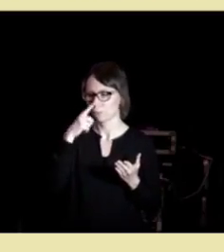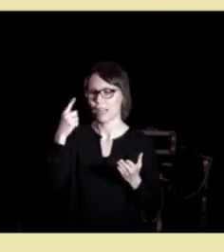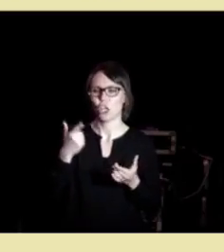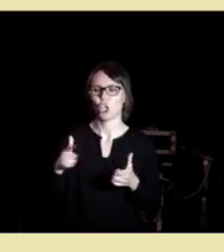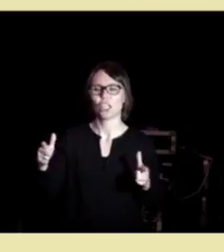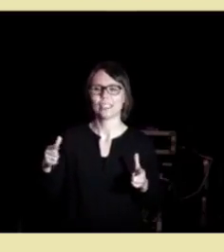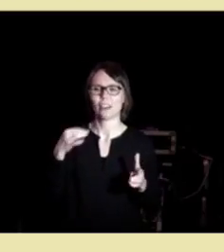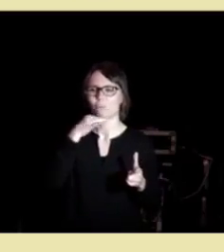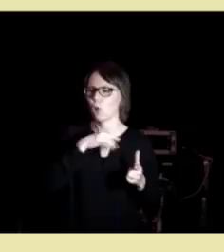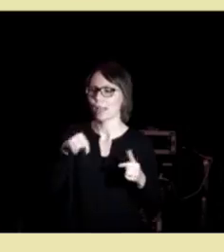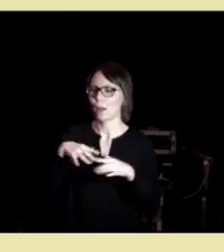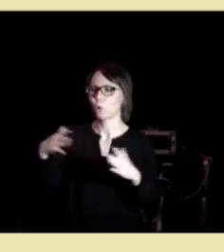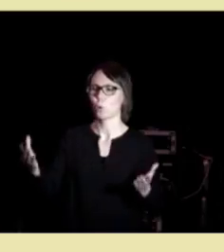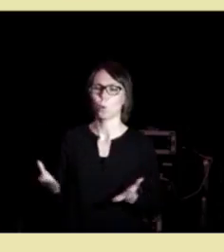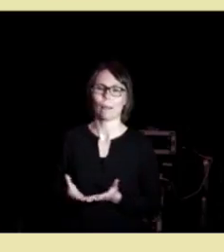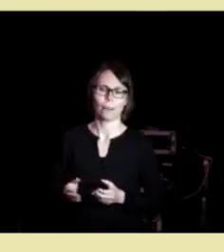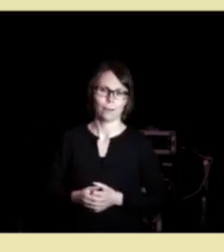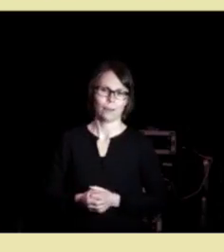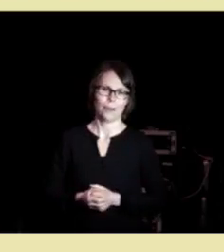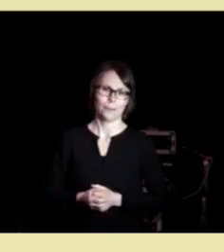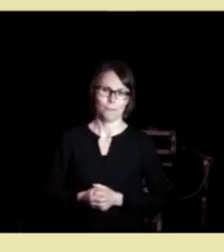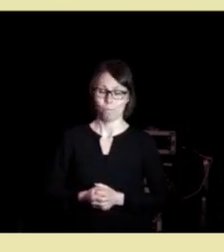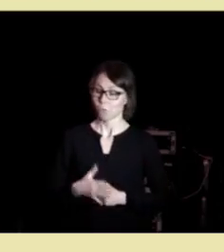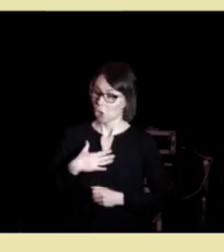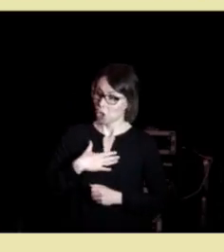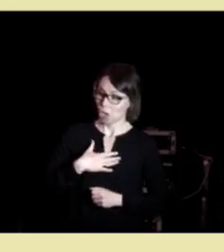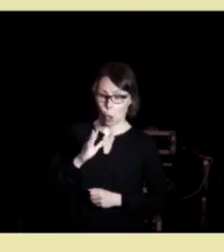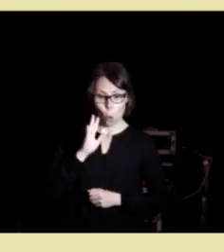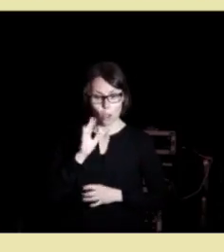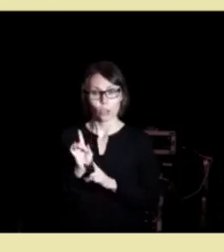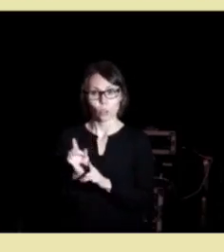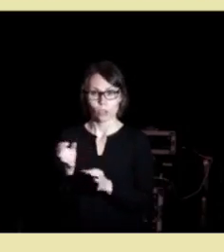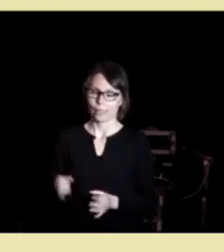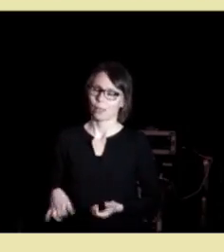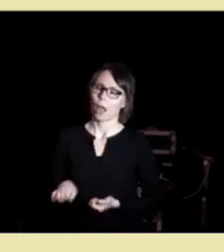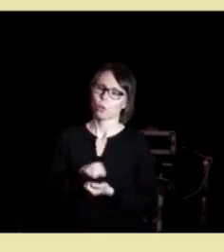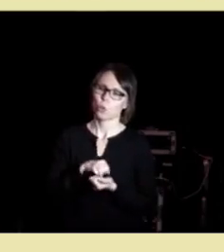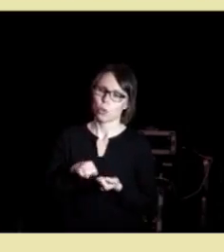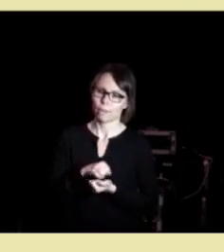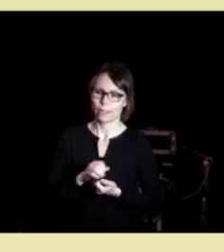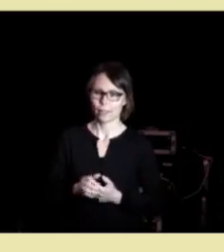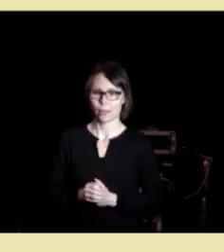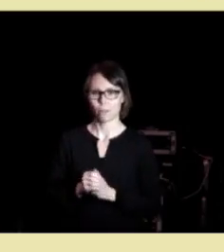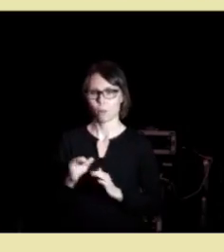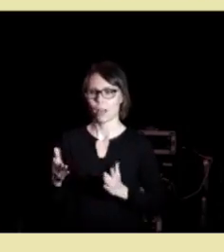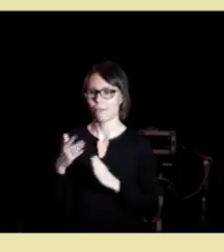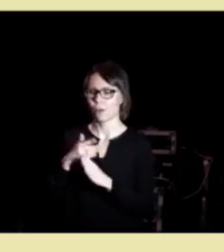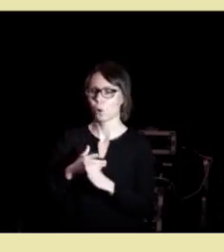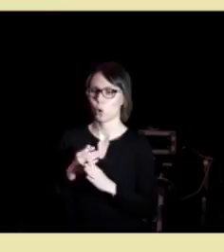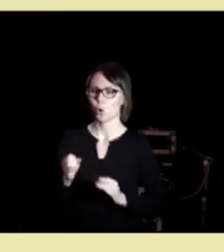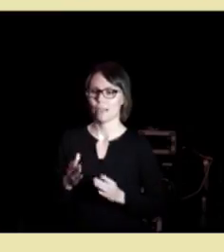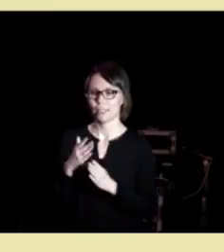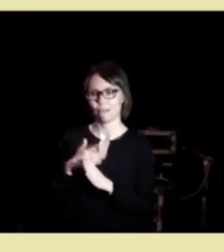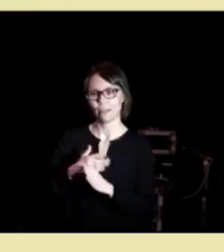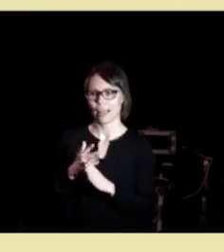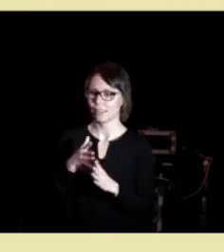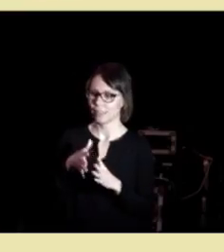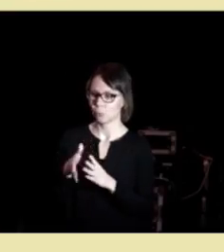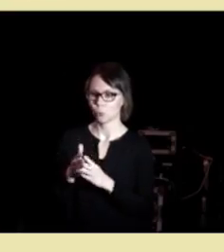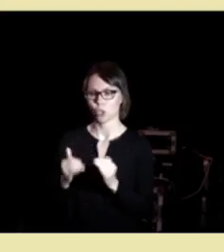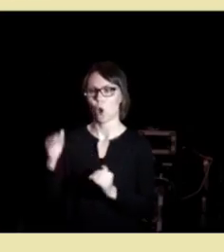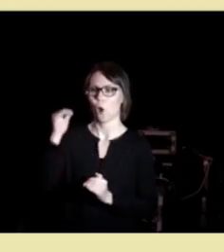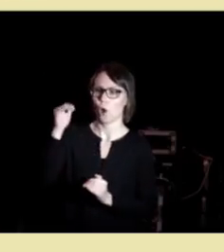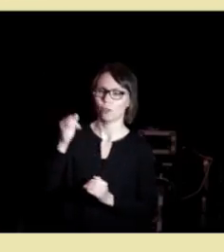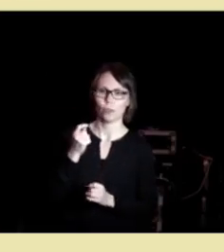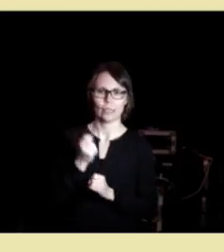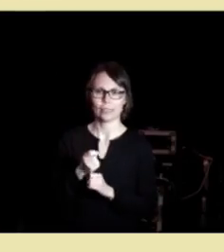lykkeligste folket på jorden. Og det er jo hyggelig å høre sånne ting, naturligvis. På levekår og livskvalitet så skårer vi gjennomgående veldig høyt,